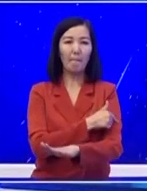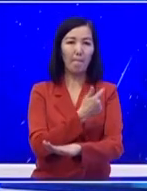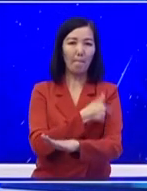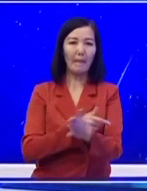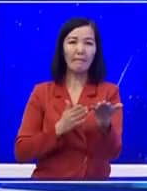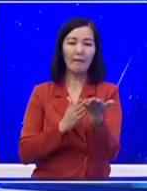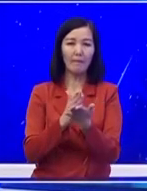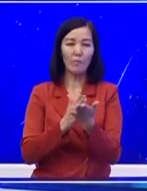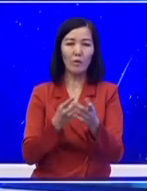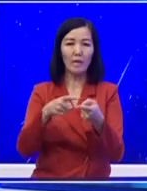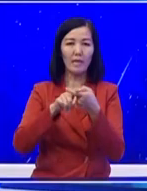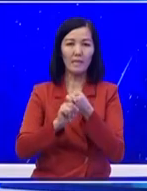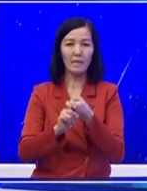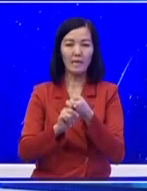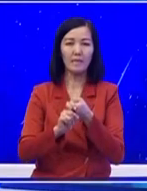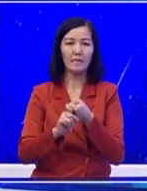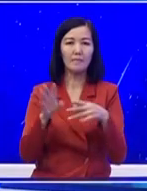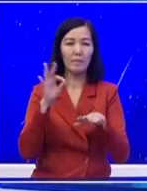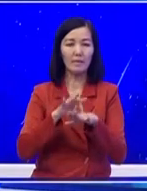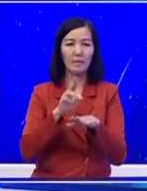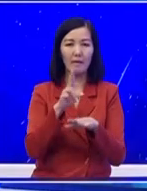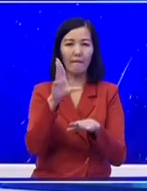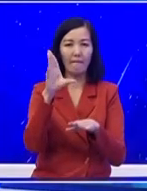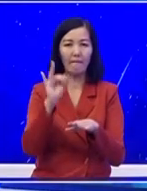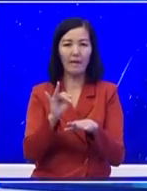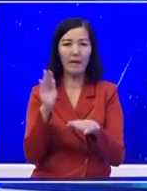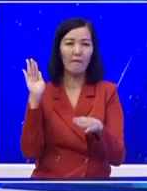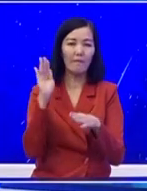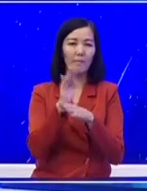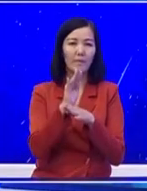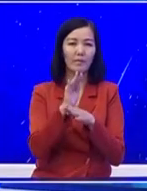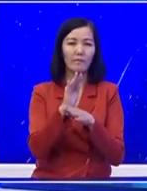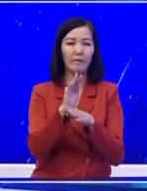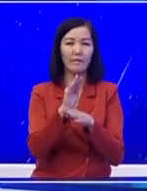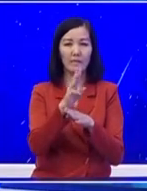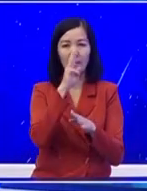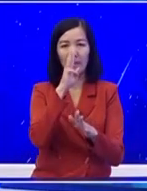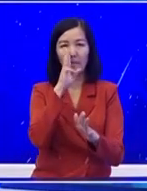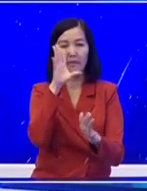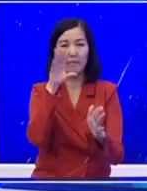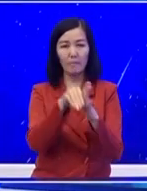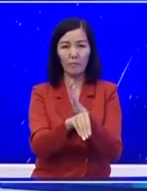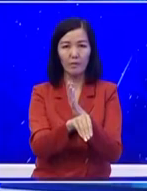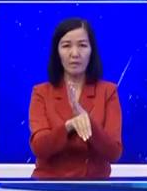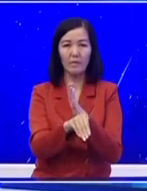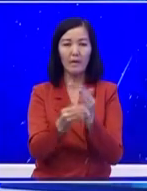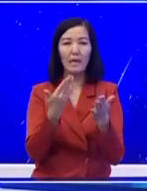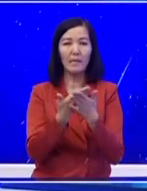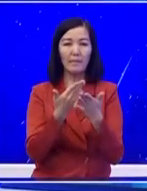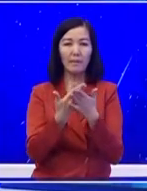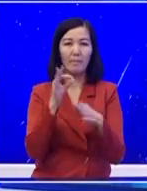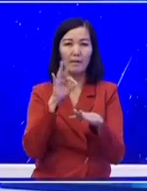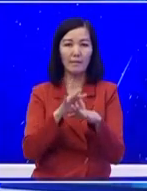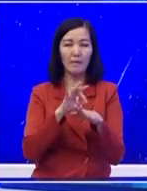Медперсоналу, контактирующему с пациентами с коронавирусной инфекцией, выплачивается надбавка к заработной плате. Врачам, которые работают с бессимптомными пациентами